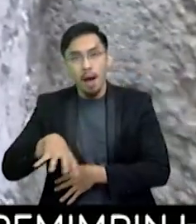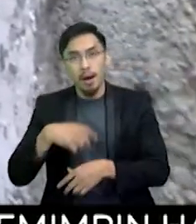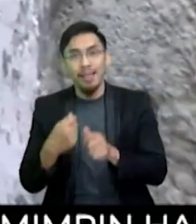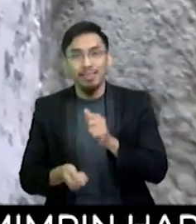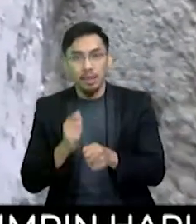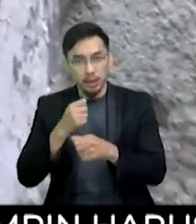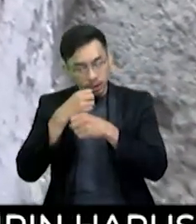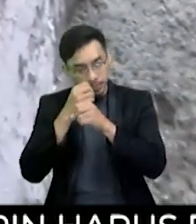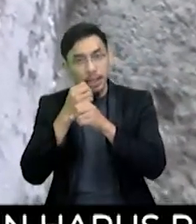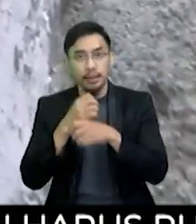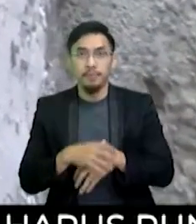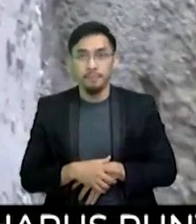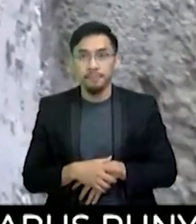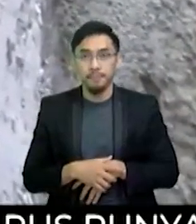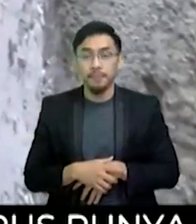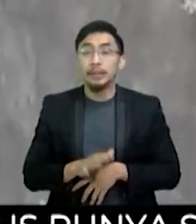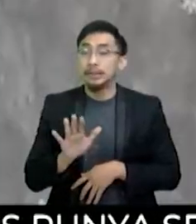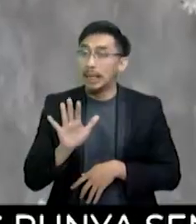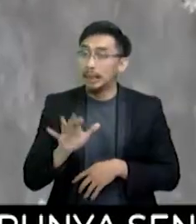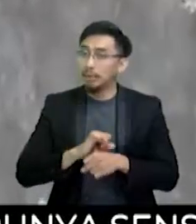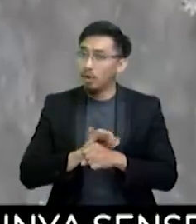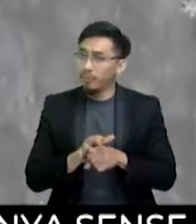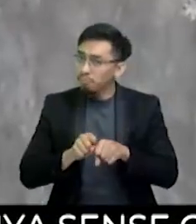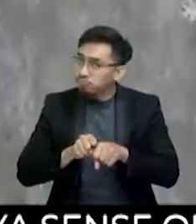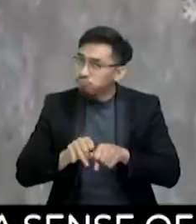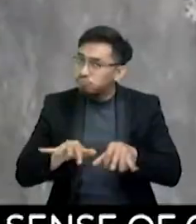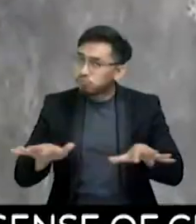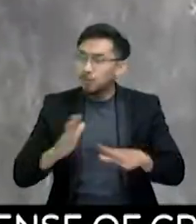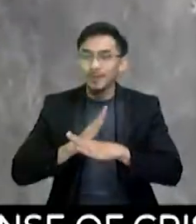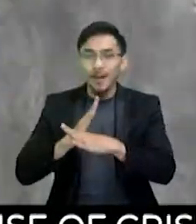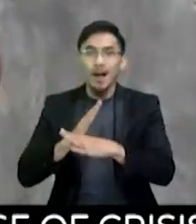meluas di lingkungan tempat tinggal. Dari Jakarta, Rani Sanjaya, iNews melaporkan.